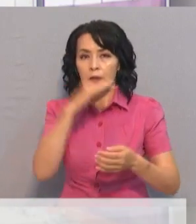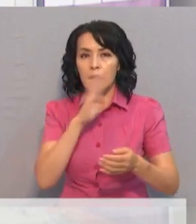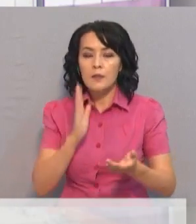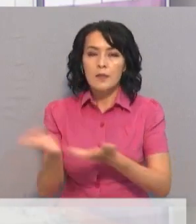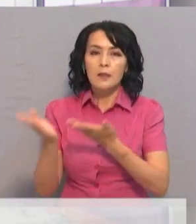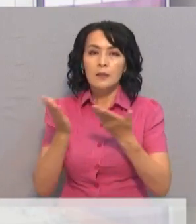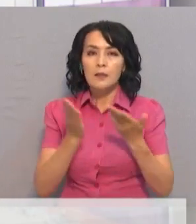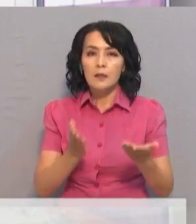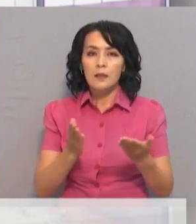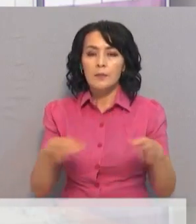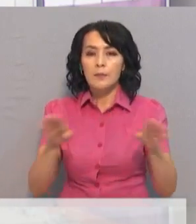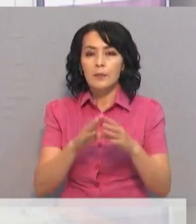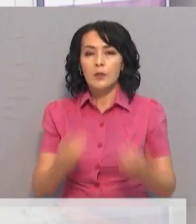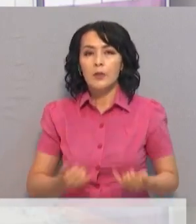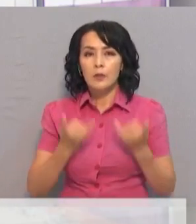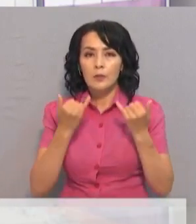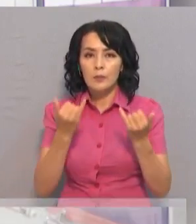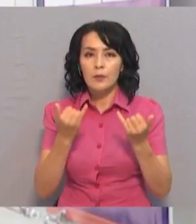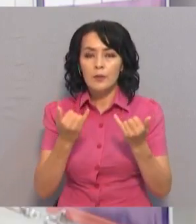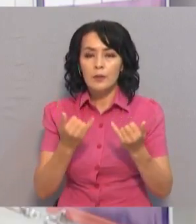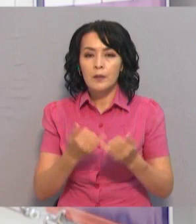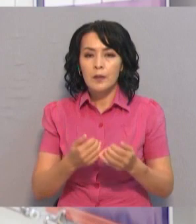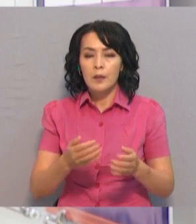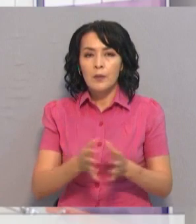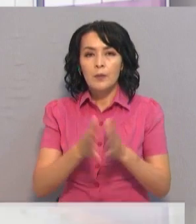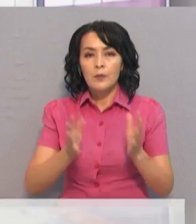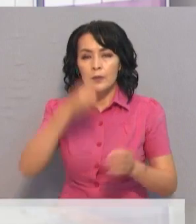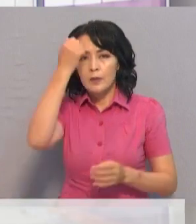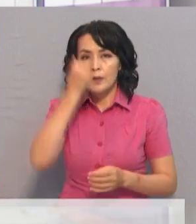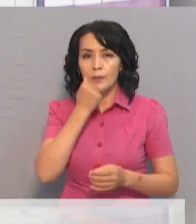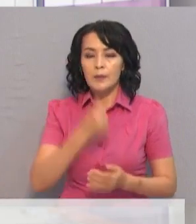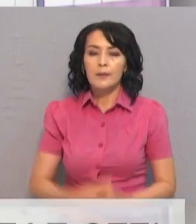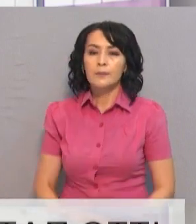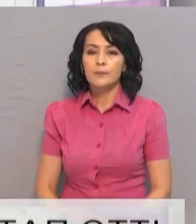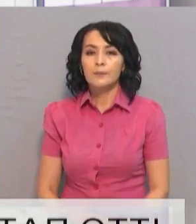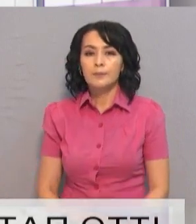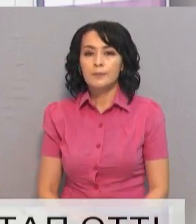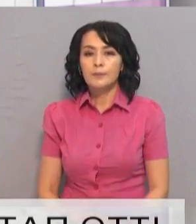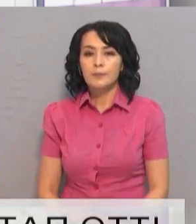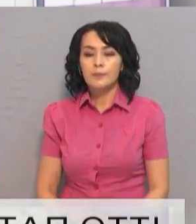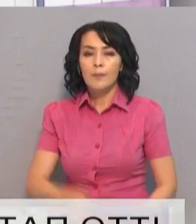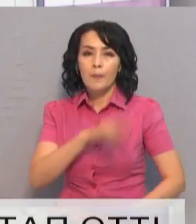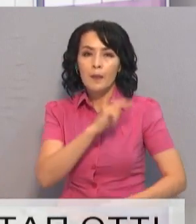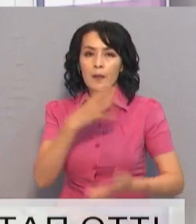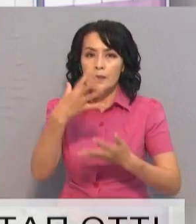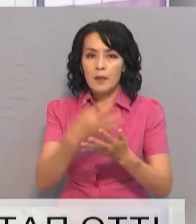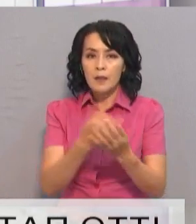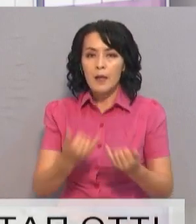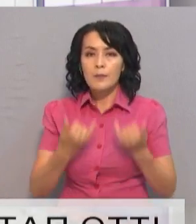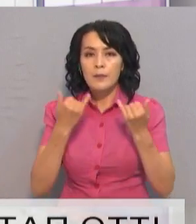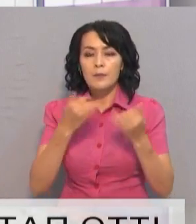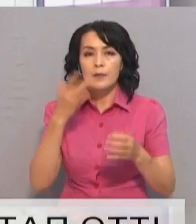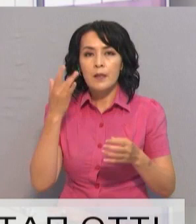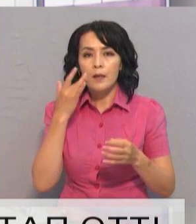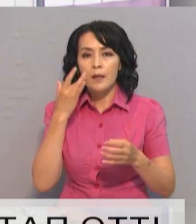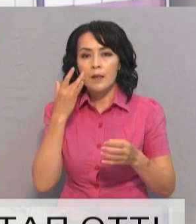келіп, қоса құрметтеп, ұстап отқандарына рахмет айтқым келіп тұр. Тілікте істеріңізге табыс тілейміз,